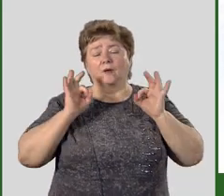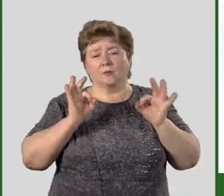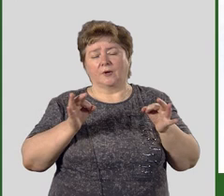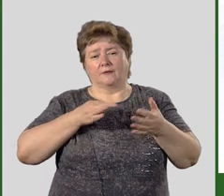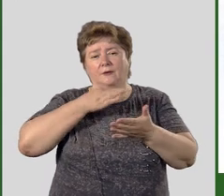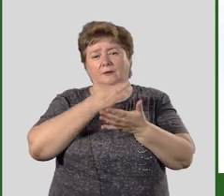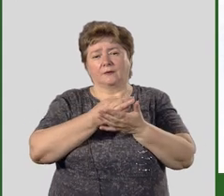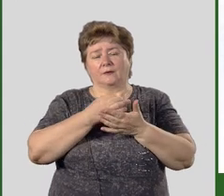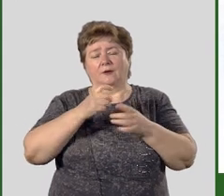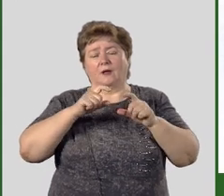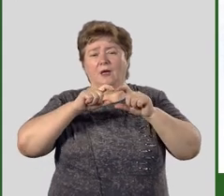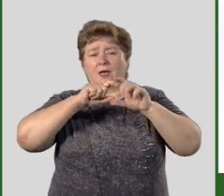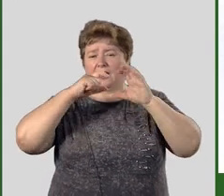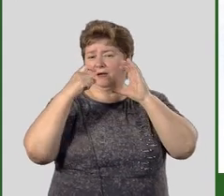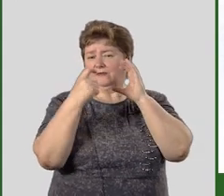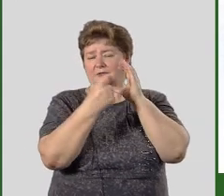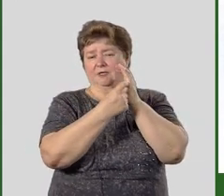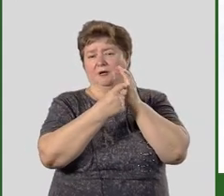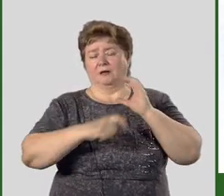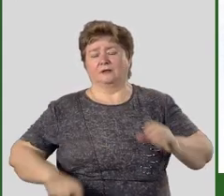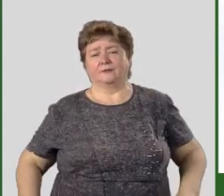Правильный ответ – экваториальный.